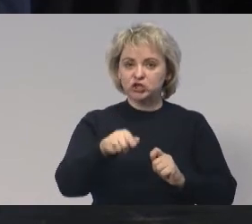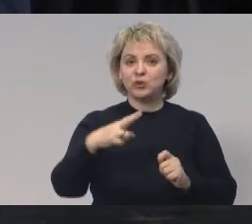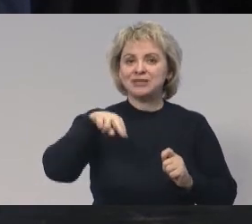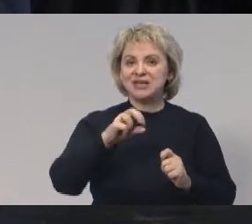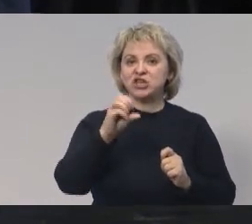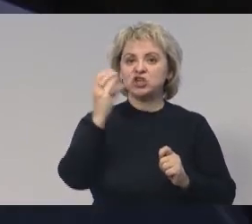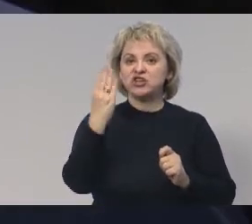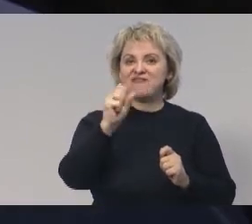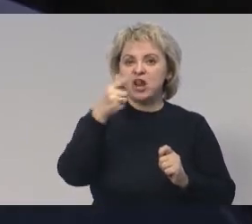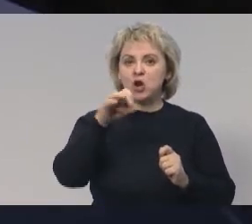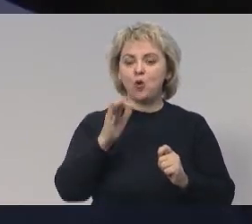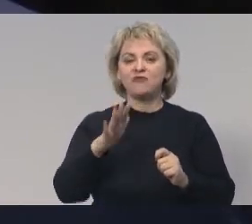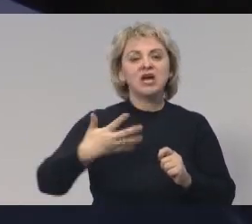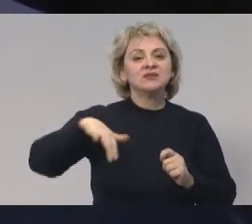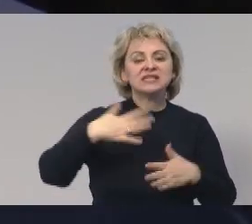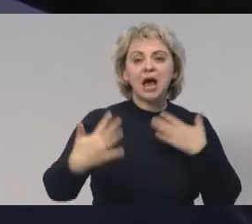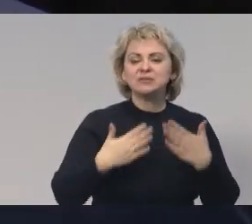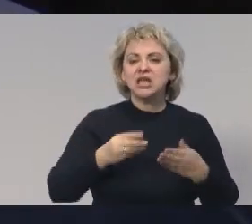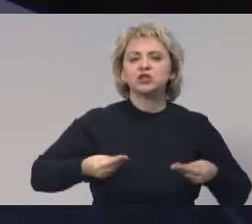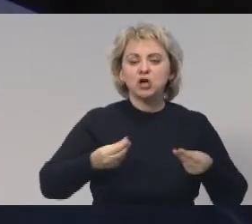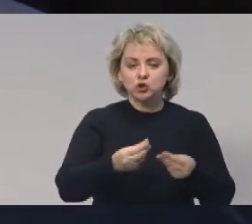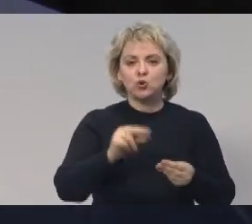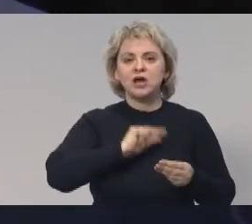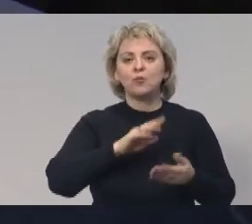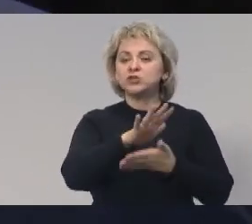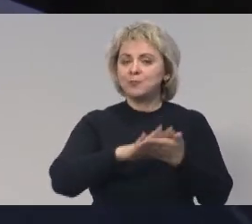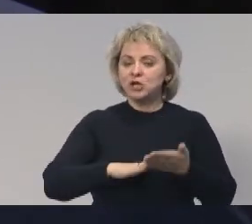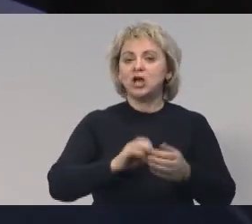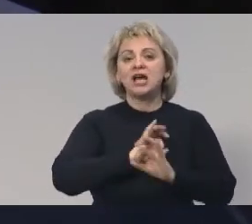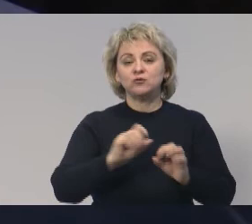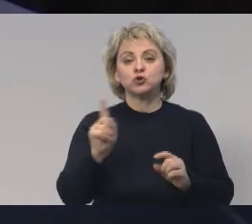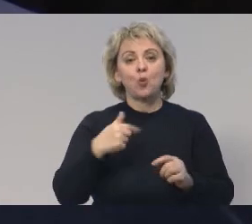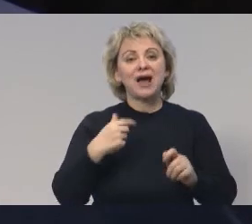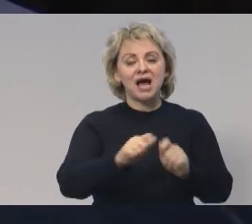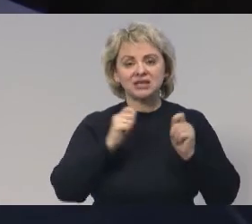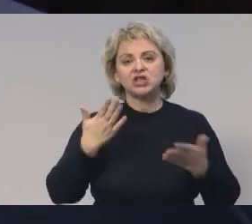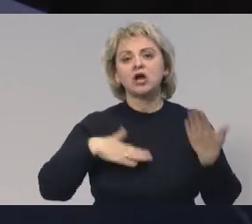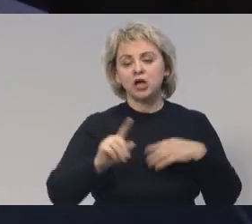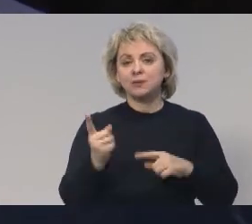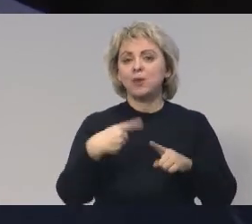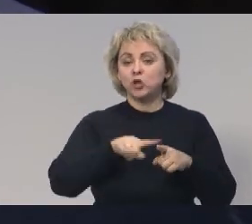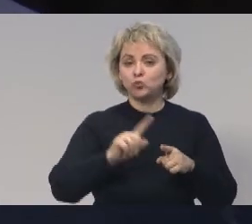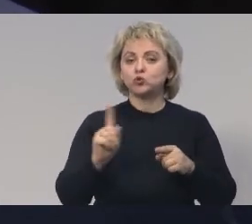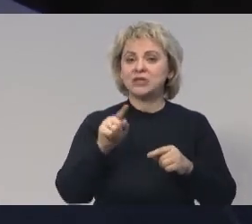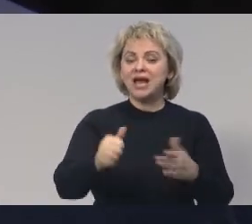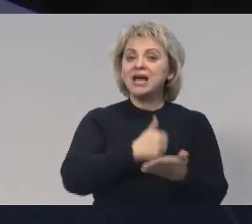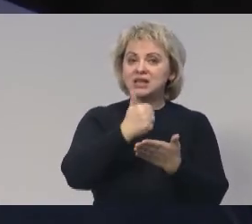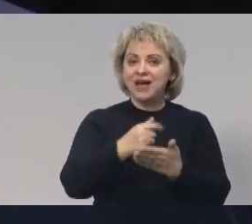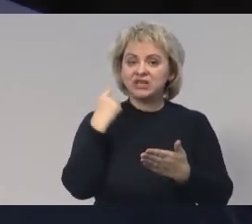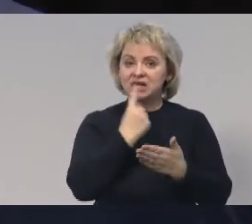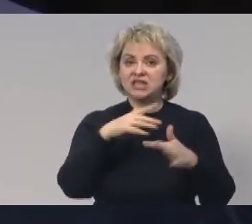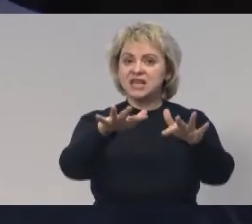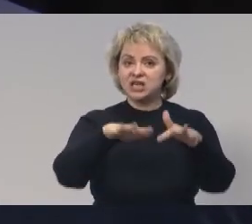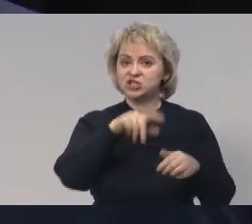Дмитрий Щевелев. Все оптимистично настроены, работа кипит. Здорово, что мы открылись. Мы очень рады, потому что главное – глаза